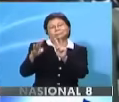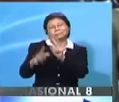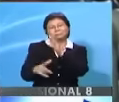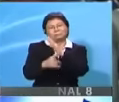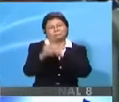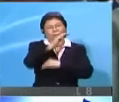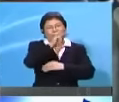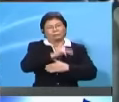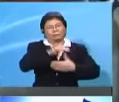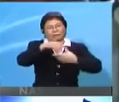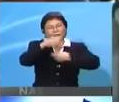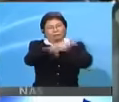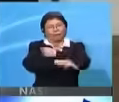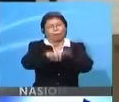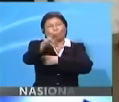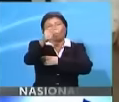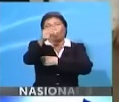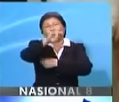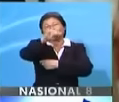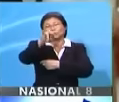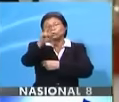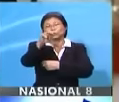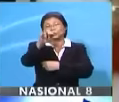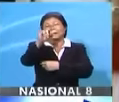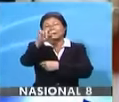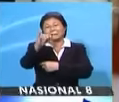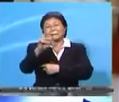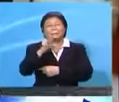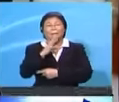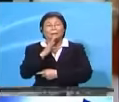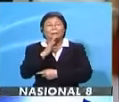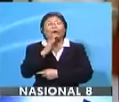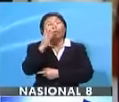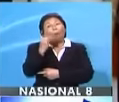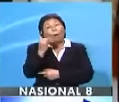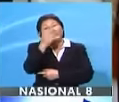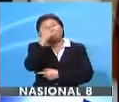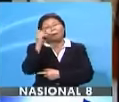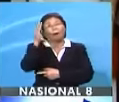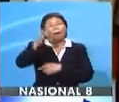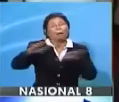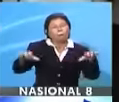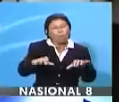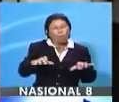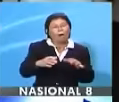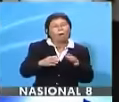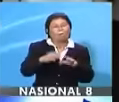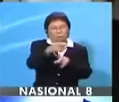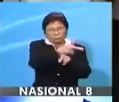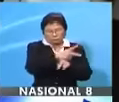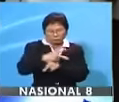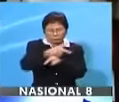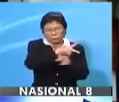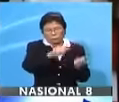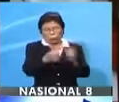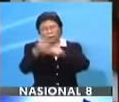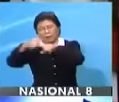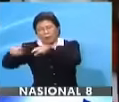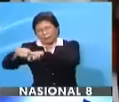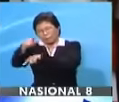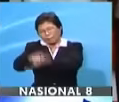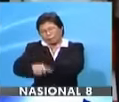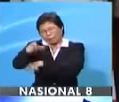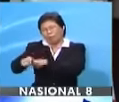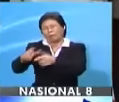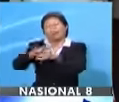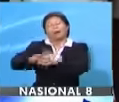Timbalan Menteri Dalam Negeri Datuk Seri Wan Junaidi Tuanku Jaafar berkata ianya akan dilaksanakan menerusi rondaan oleh pelbagai pihak